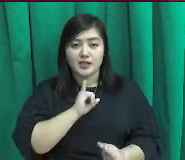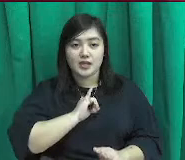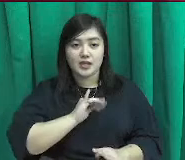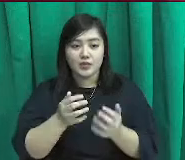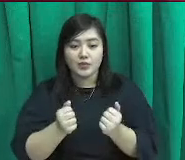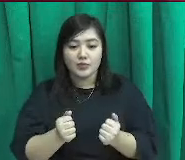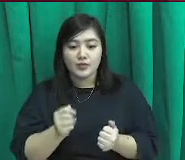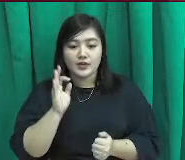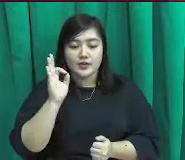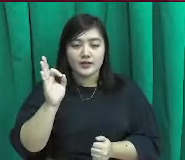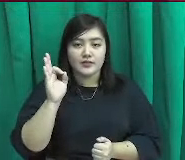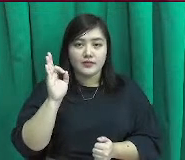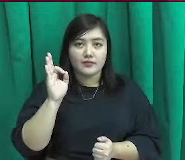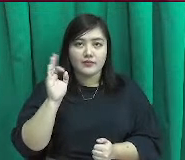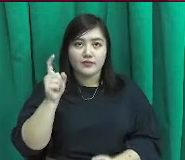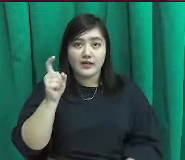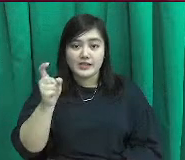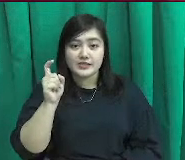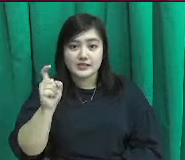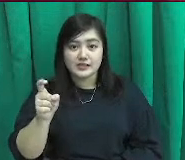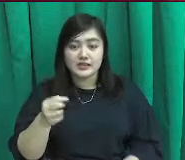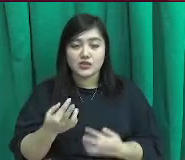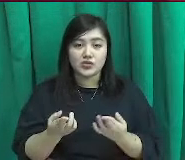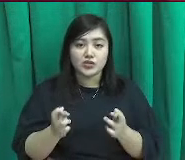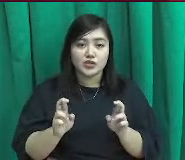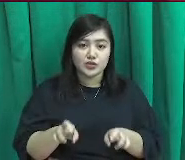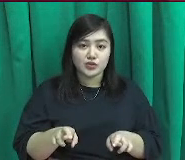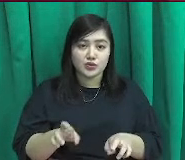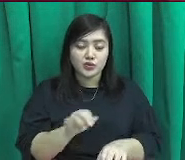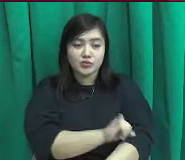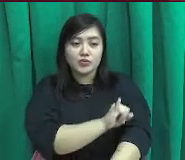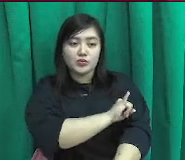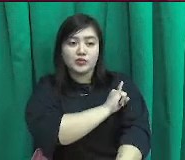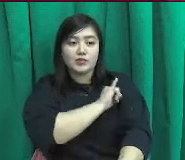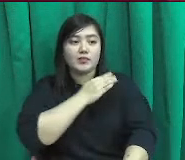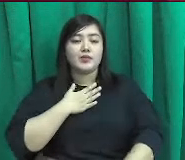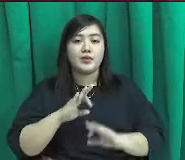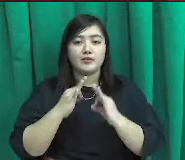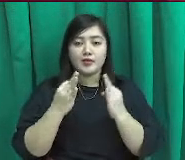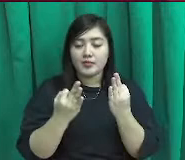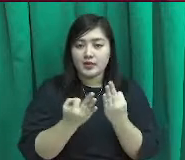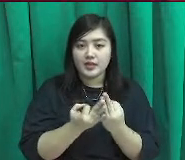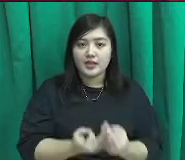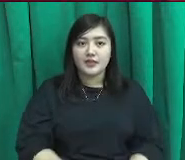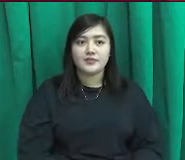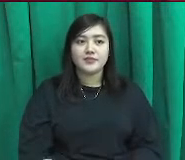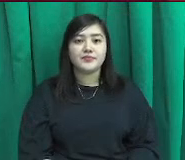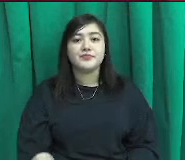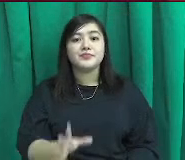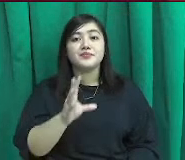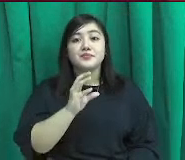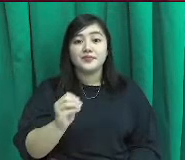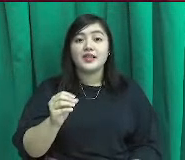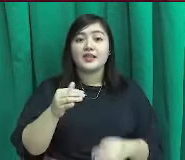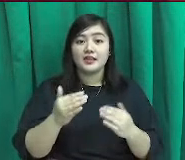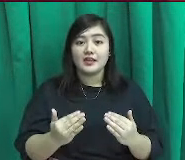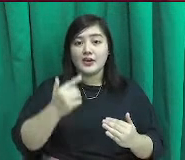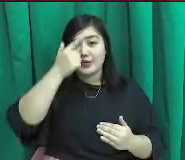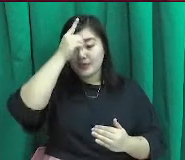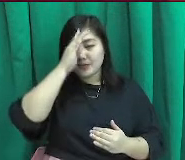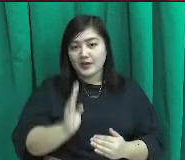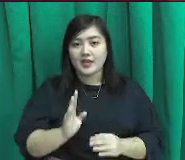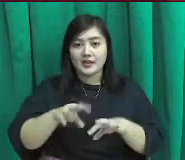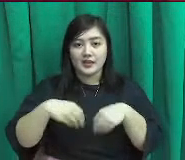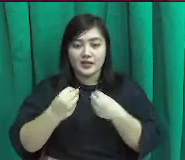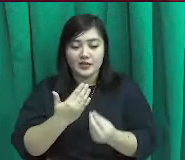na ma-i-apply ko. Specifically sa Holy Spirit kasi ito po yes, yung, sir. Yes, sir. Ito yeah. yung sinabi ng pastor. Galatians,